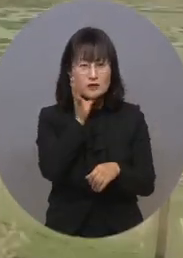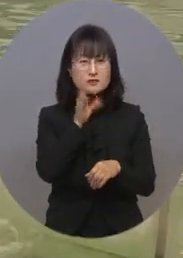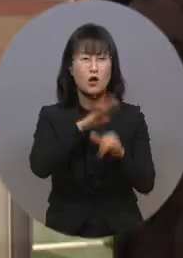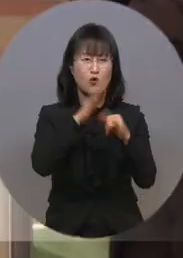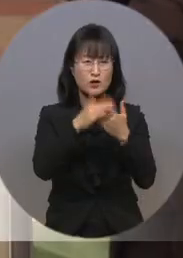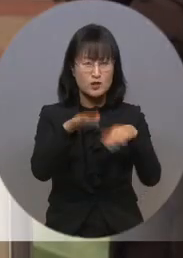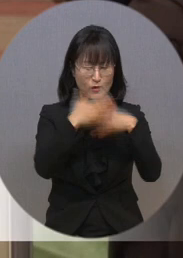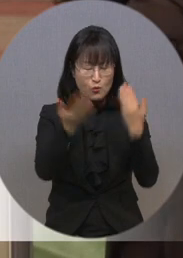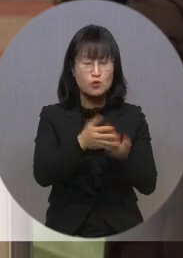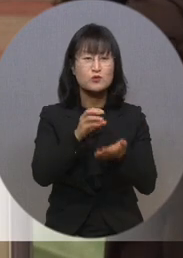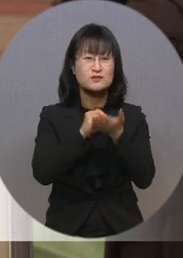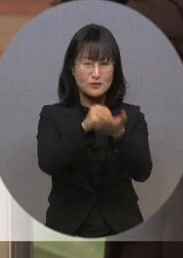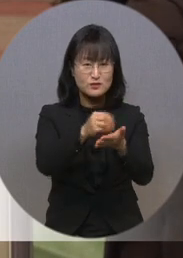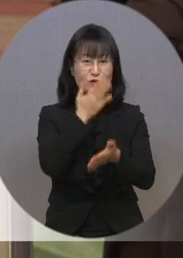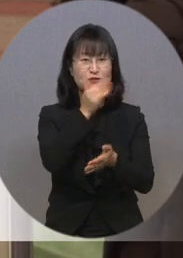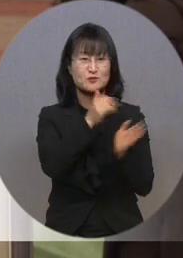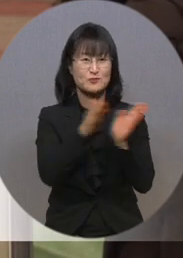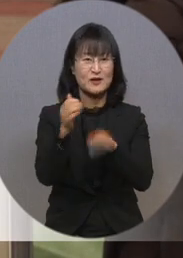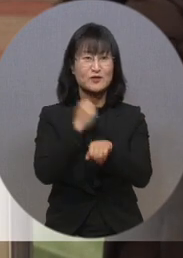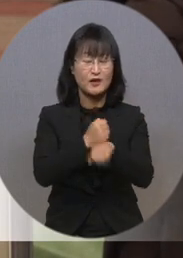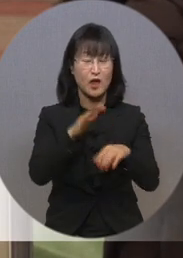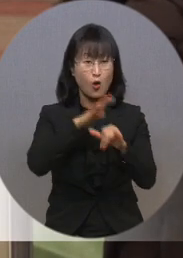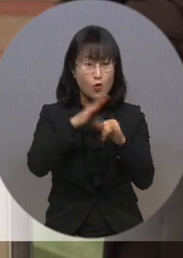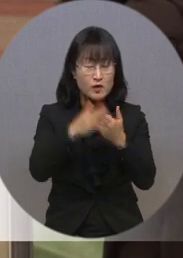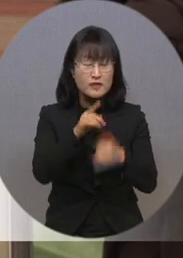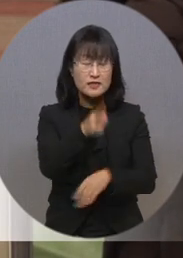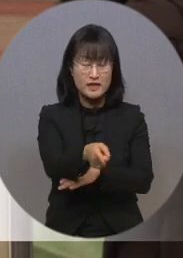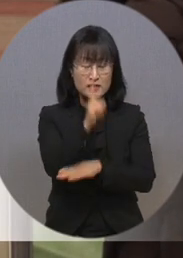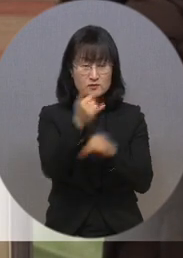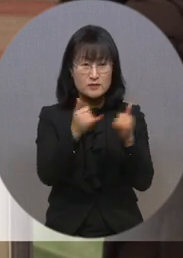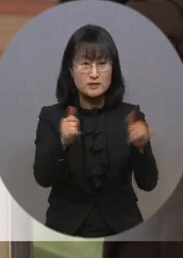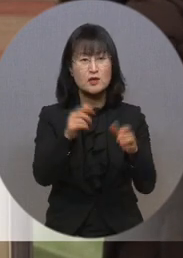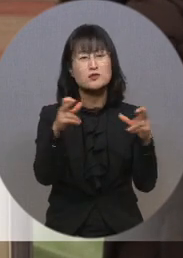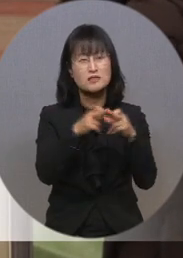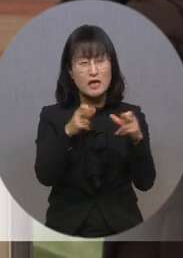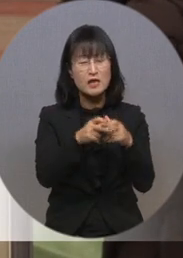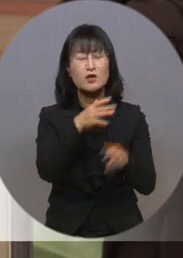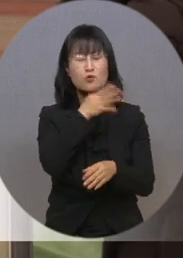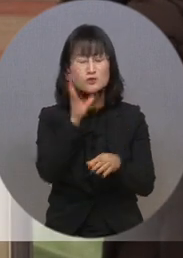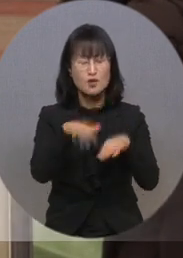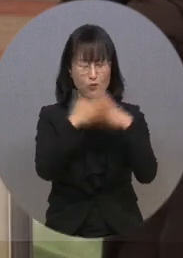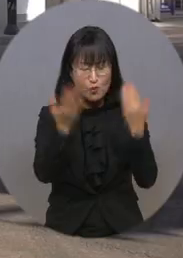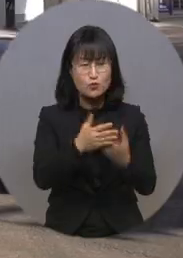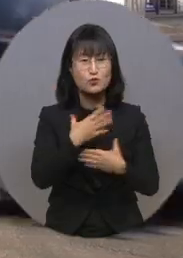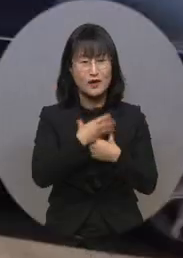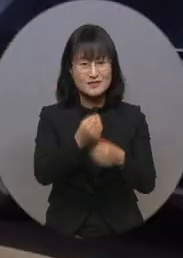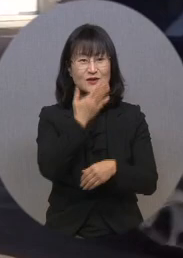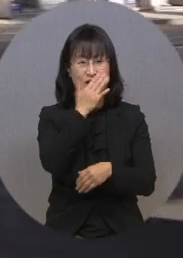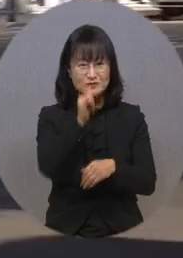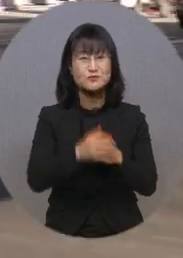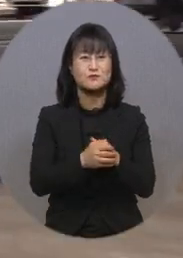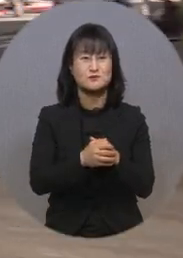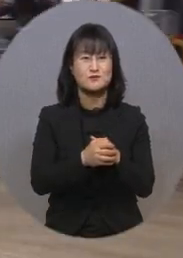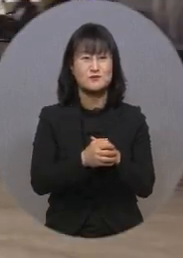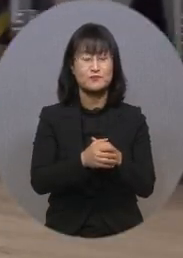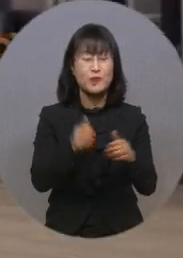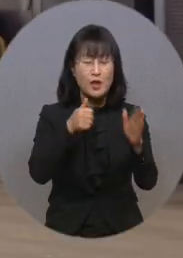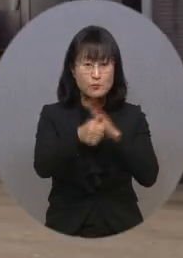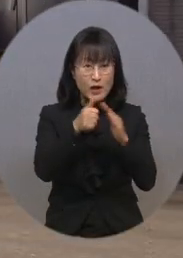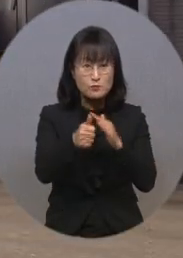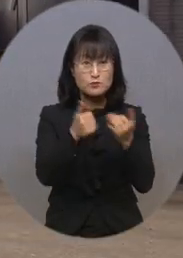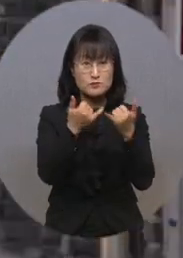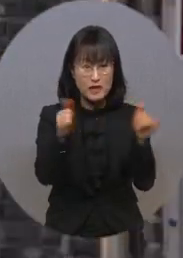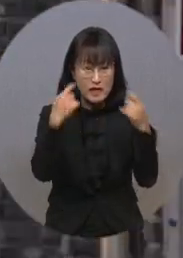했습니다. 어린이 낚시터에서는 장애인, 노약자 모두 안전하게 낚시를 할 수 있습니다. 평일 축제에 방문한